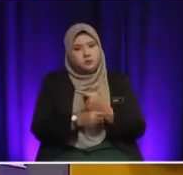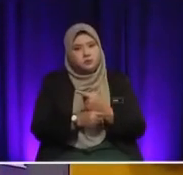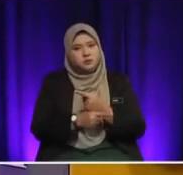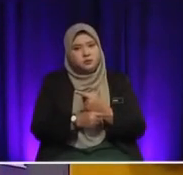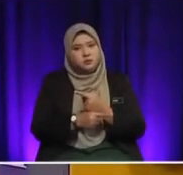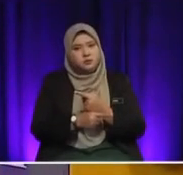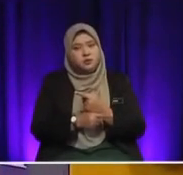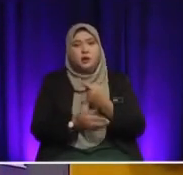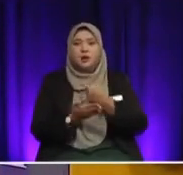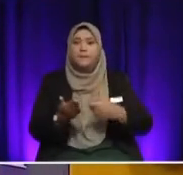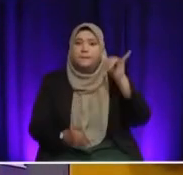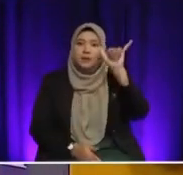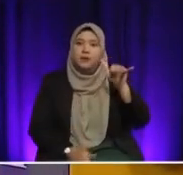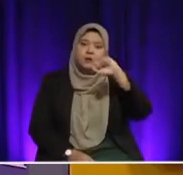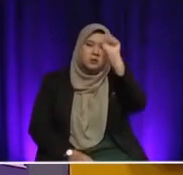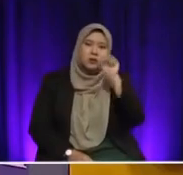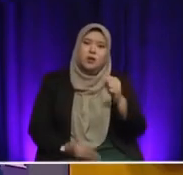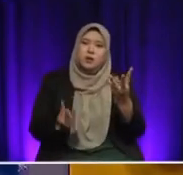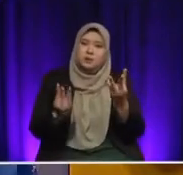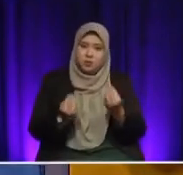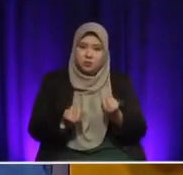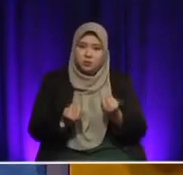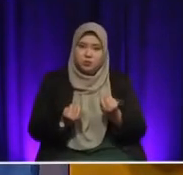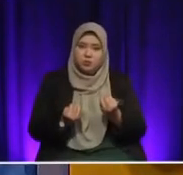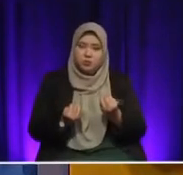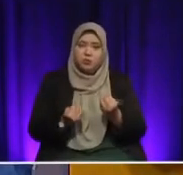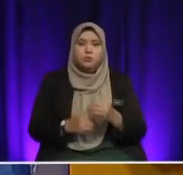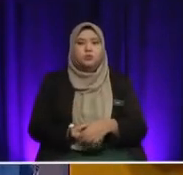dan palsu. Tulis betul dan palsu. Kalau jadi, saya jawab salah.